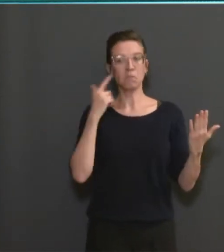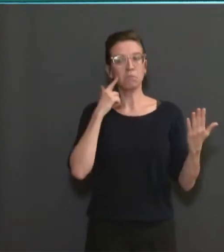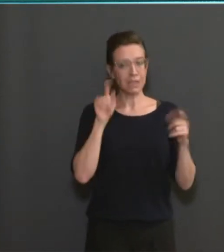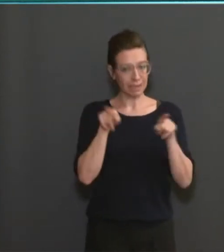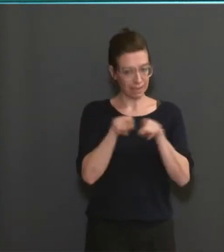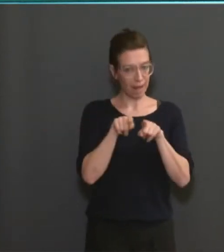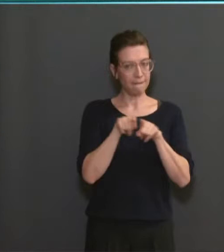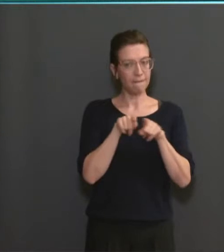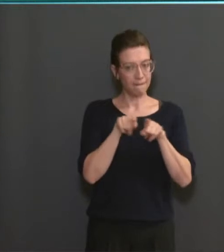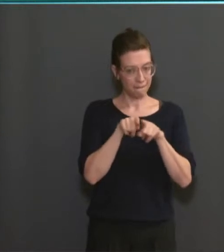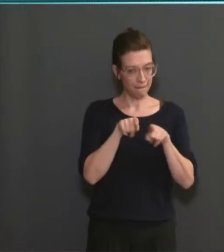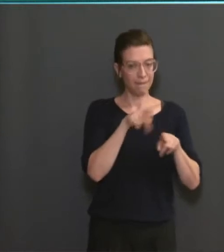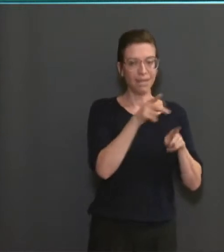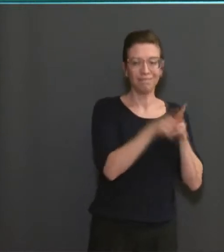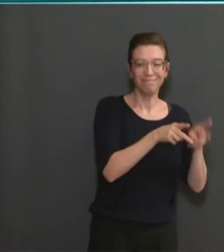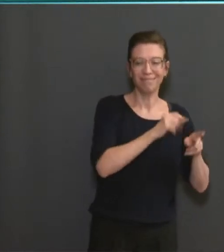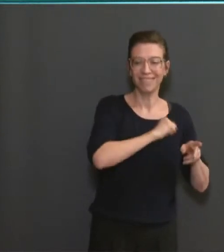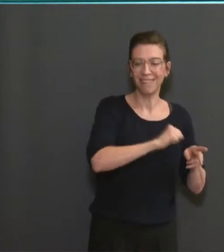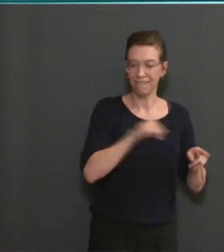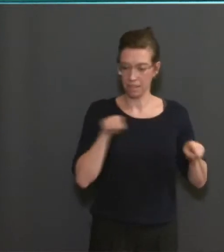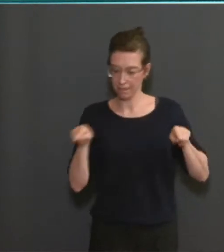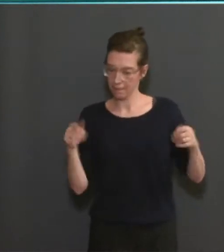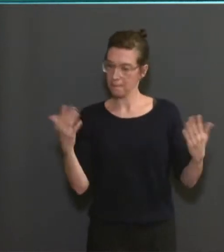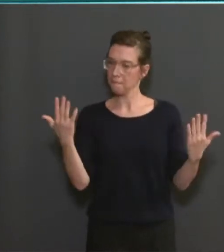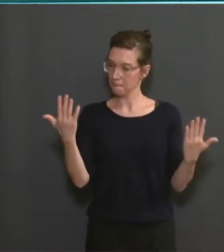zorgen in de eerste golf.